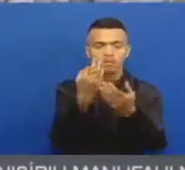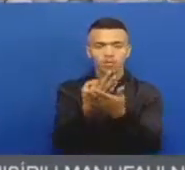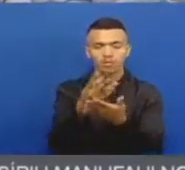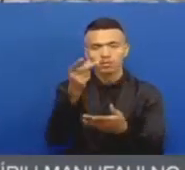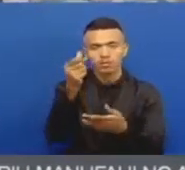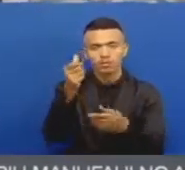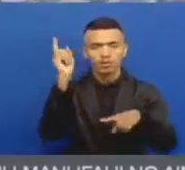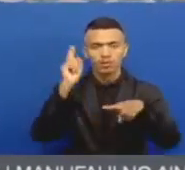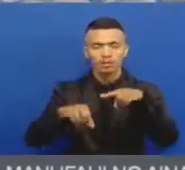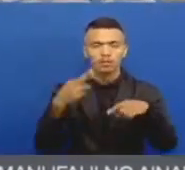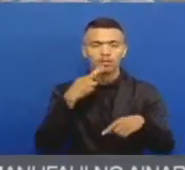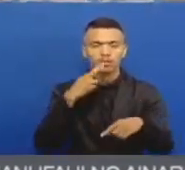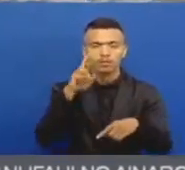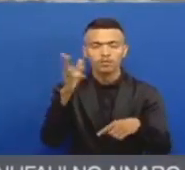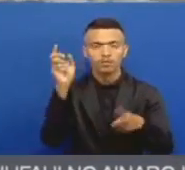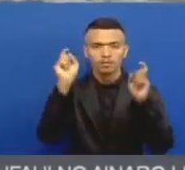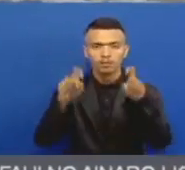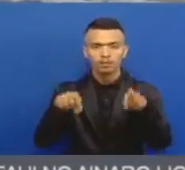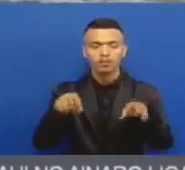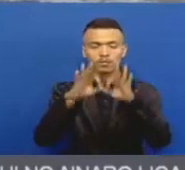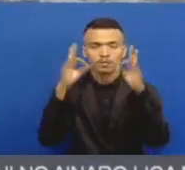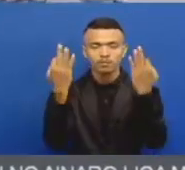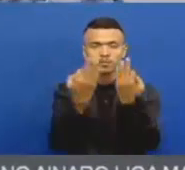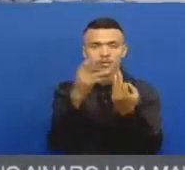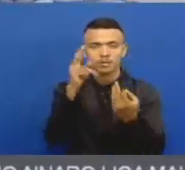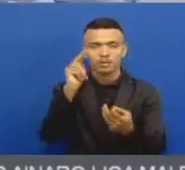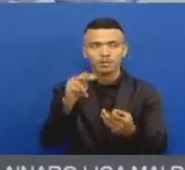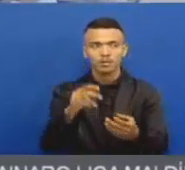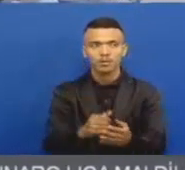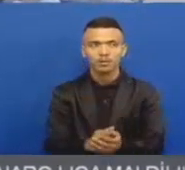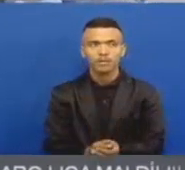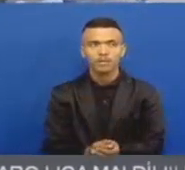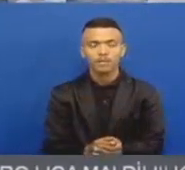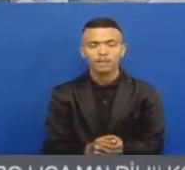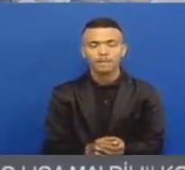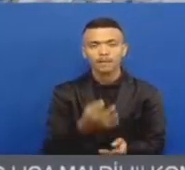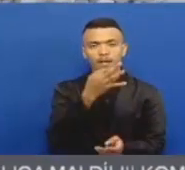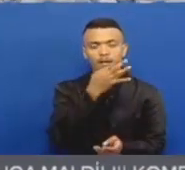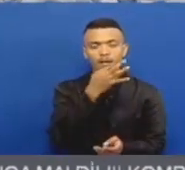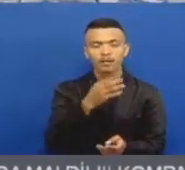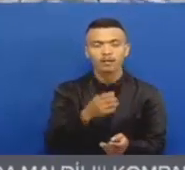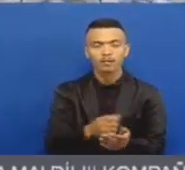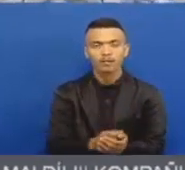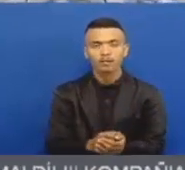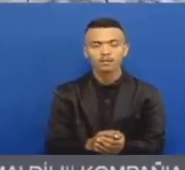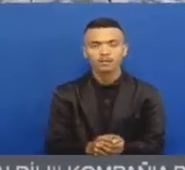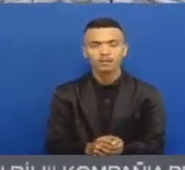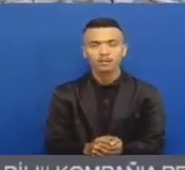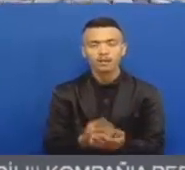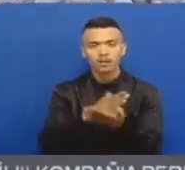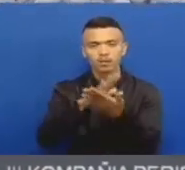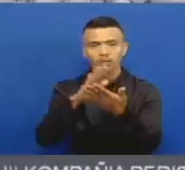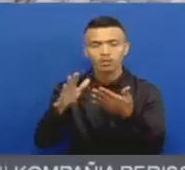No la bele resolve hotu necessidade umalaran. Han hemu husu wa hede ne. La bari skola buku ka sabatu